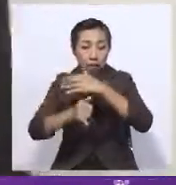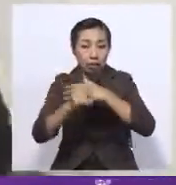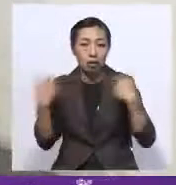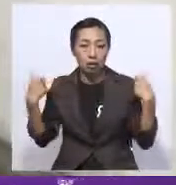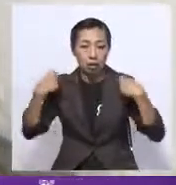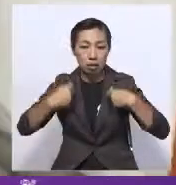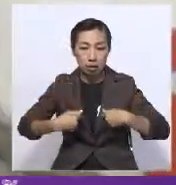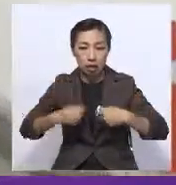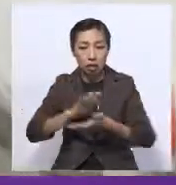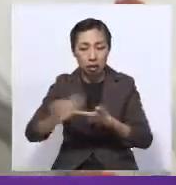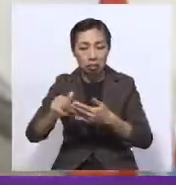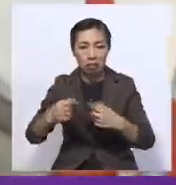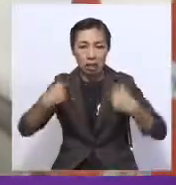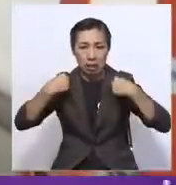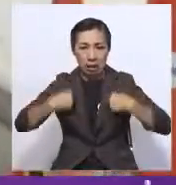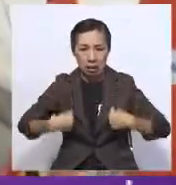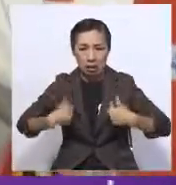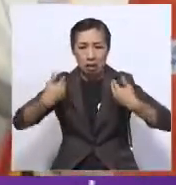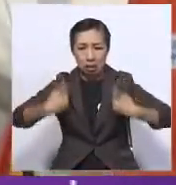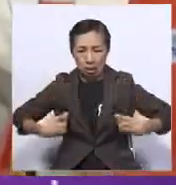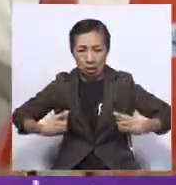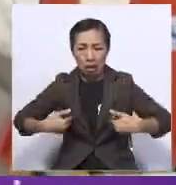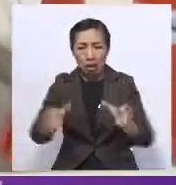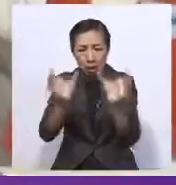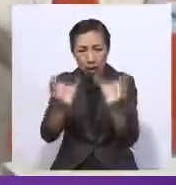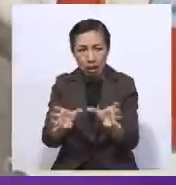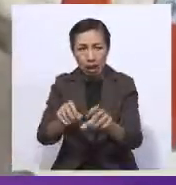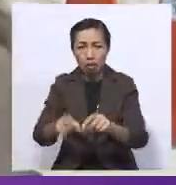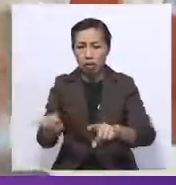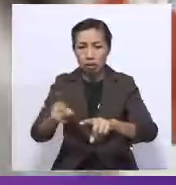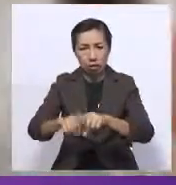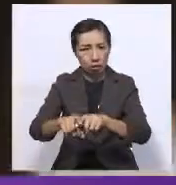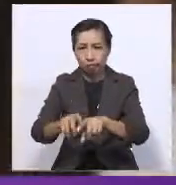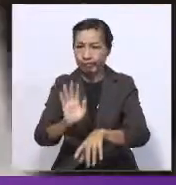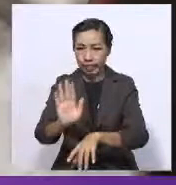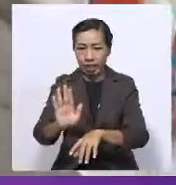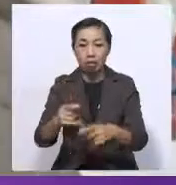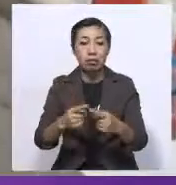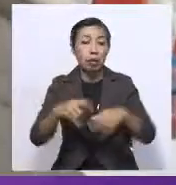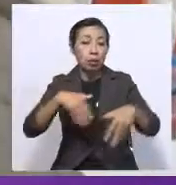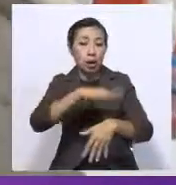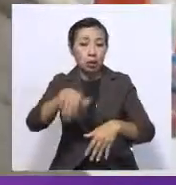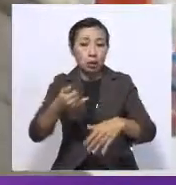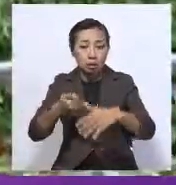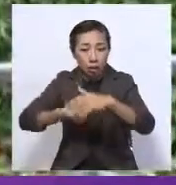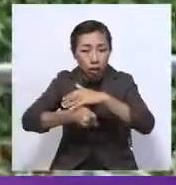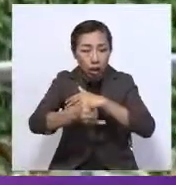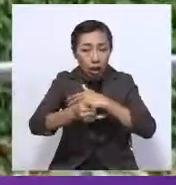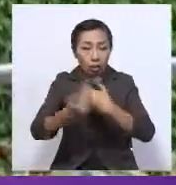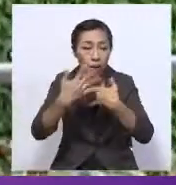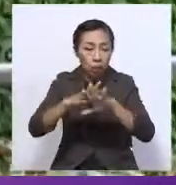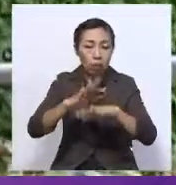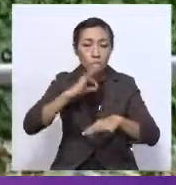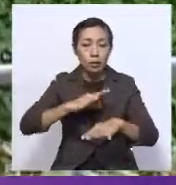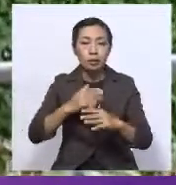าสั้นเสื้อกล้ามสายเดี่ยวหรือรองเท้าแตะค่ะทั้งนี้ประชาชนที่เดินทางมาต่างรู้สึกอุ่นใจและมั่นใจในการดูแลรักษา